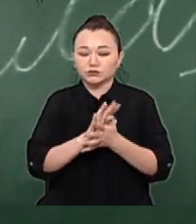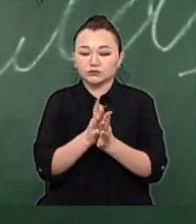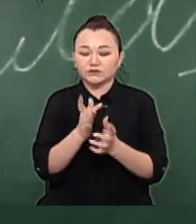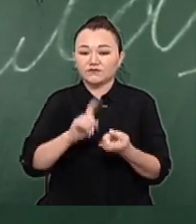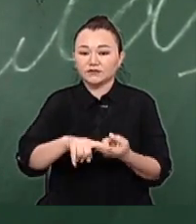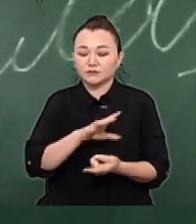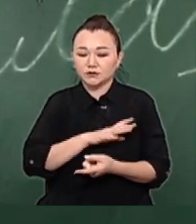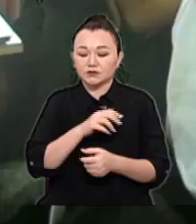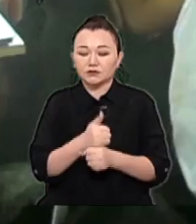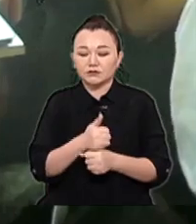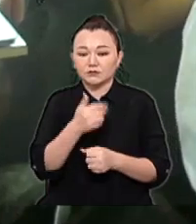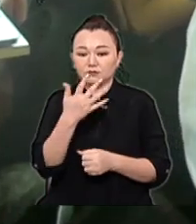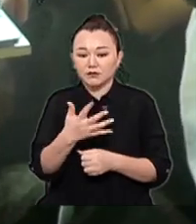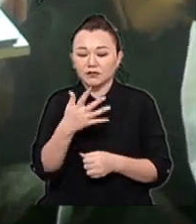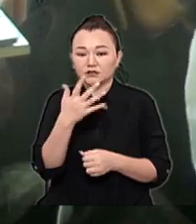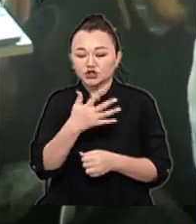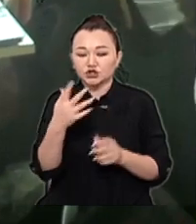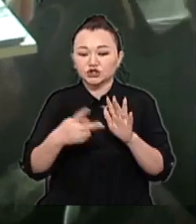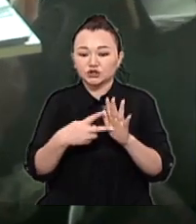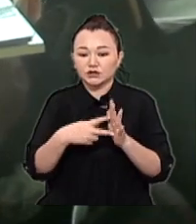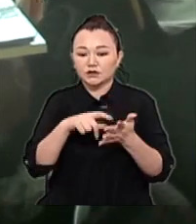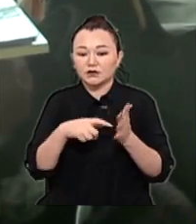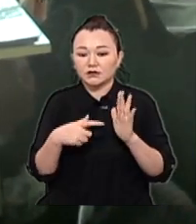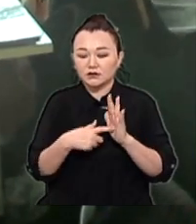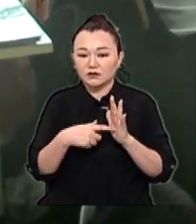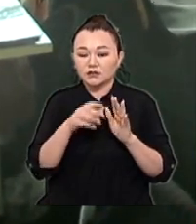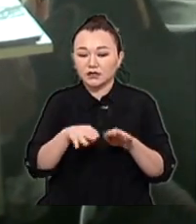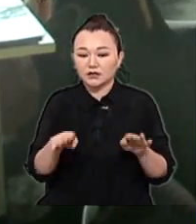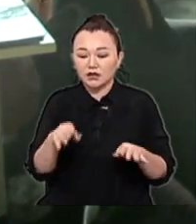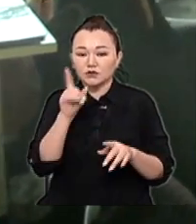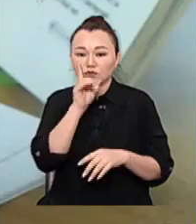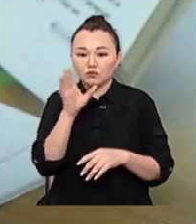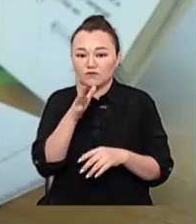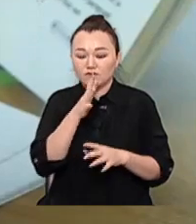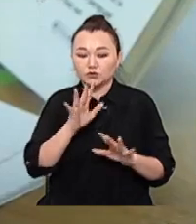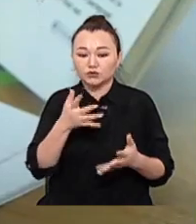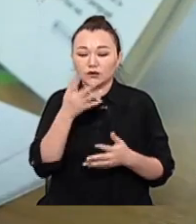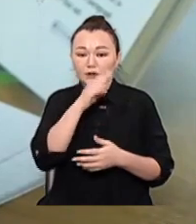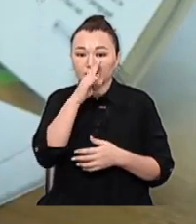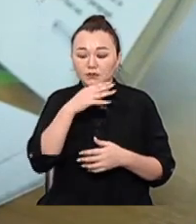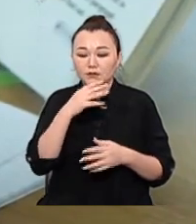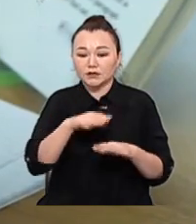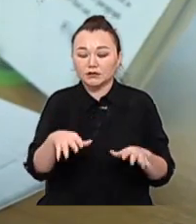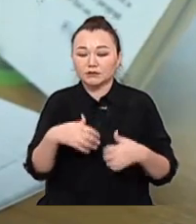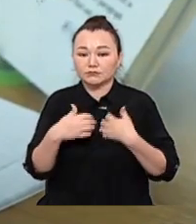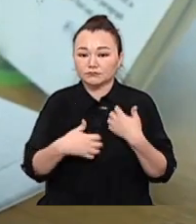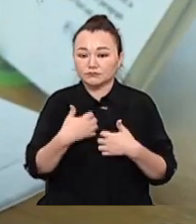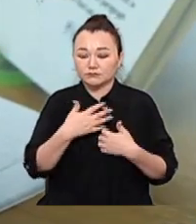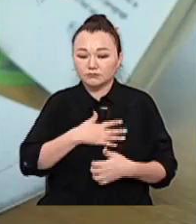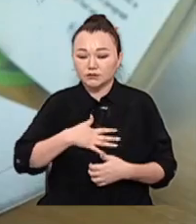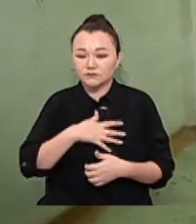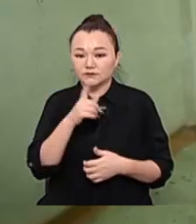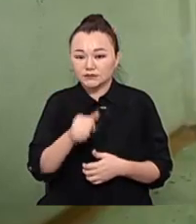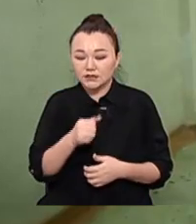байланыста болған негізінен 5-7 сынып оқушылары екен. Ал келеңсіз жайт туралы естіген ата-аналар балалардың денсаулығы үшін алаңдайтындарын